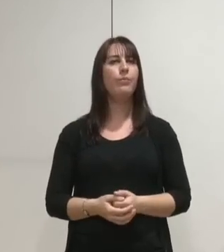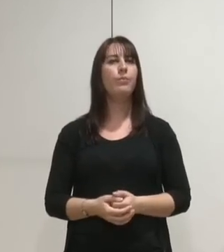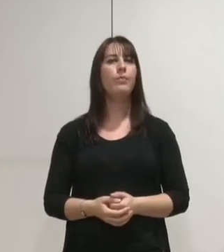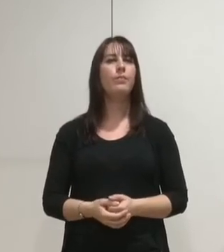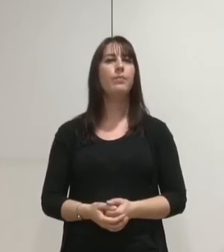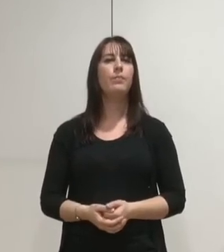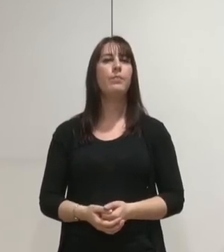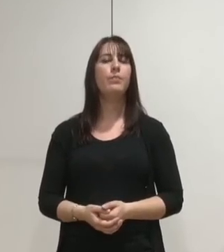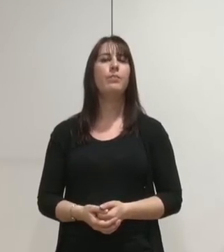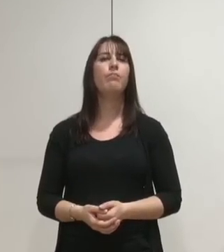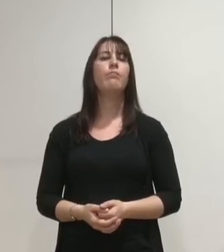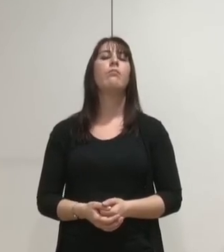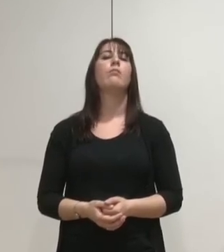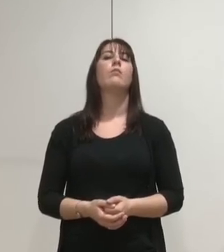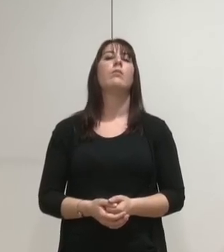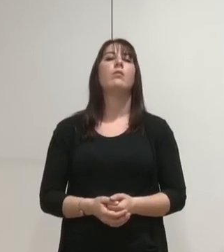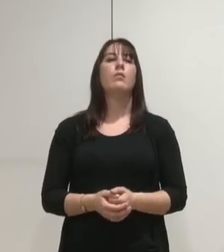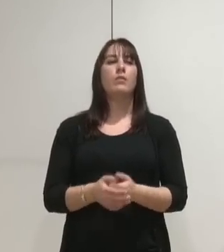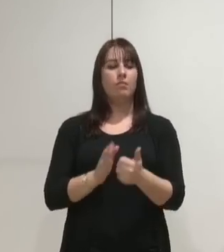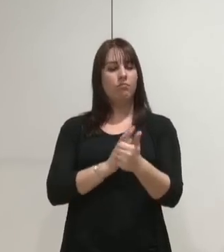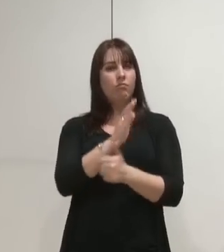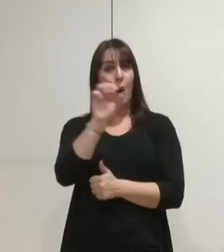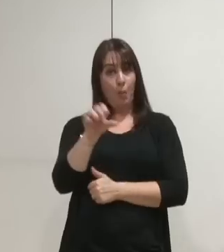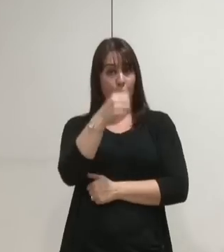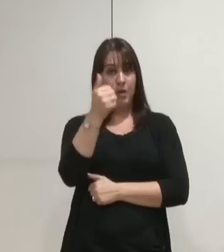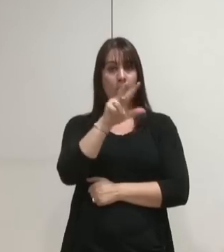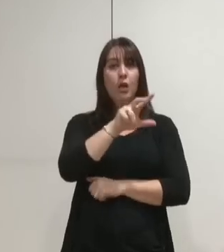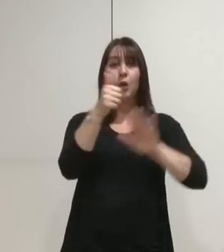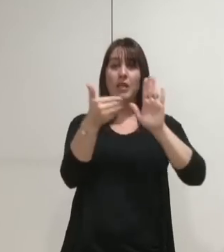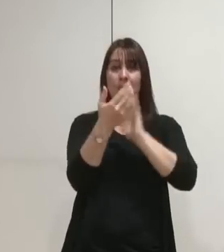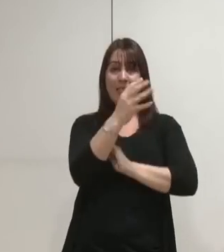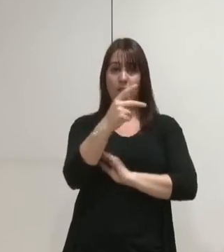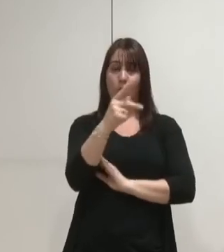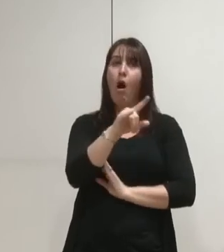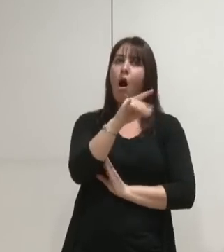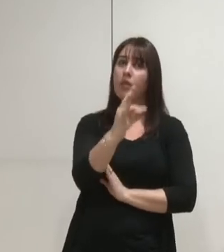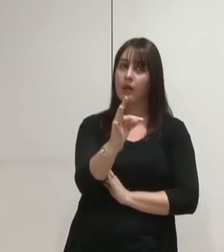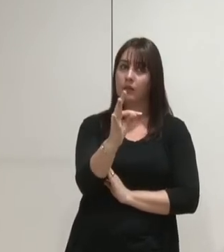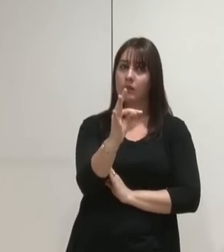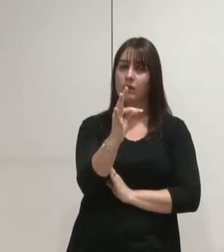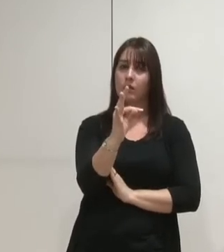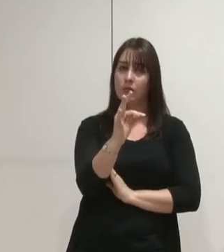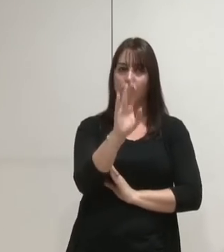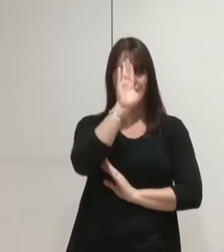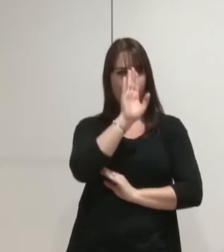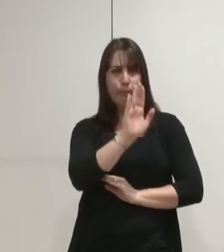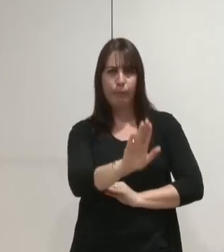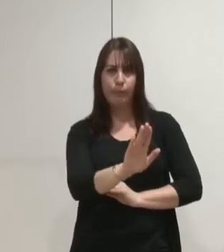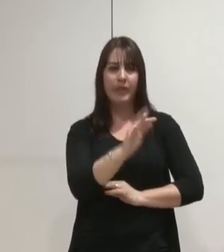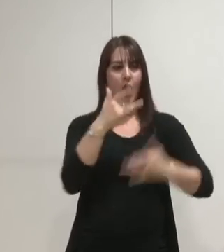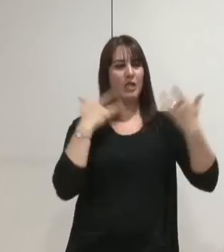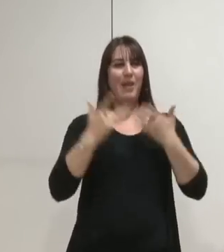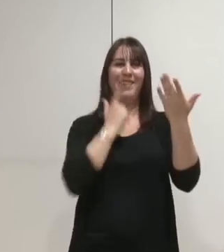€ le prier pour 36000 00 € hors taxe pour l'achat d'un